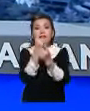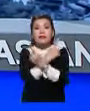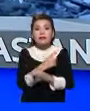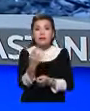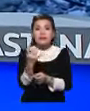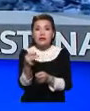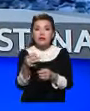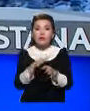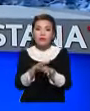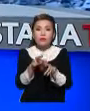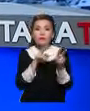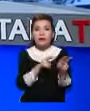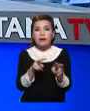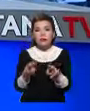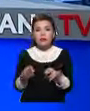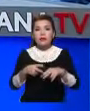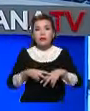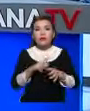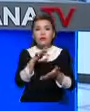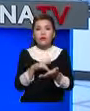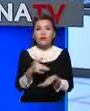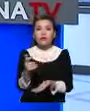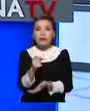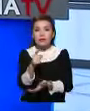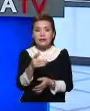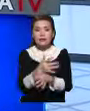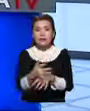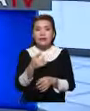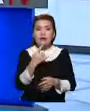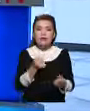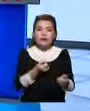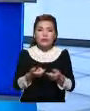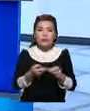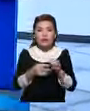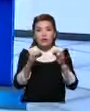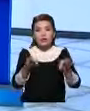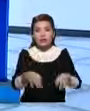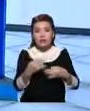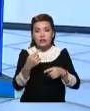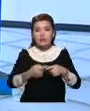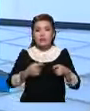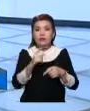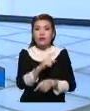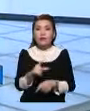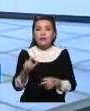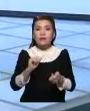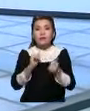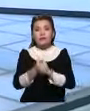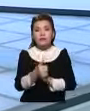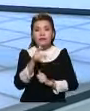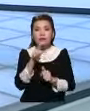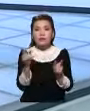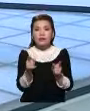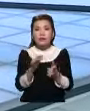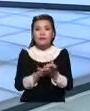под полный контроль столицу анклава город Газа. Тем временем боевики готовы освободить часть заложников в обмен на кратковременное